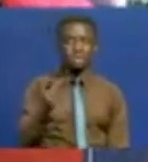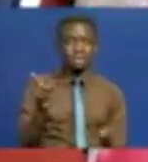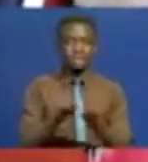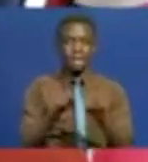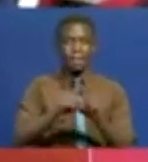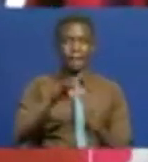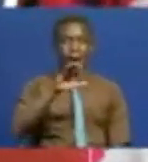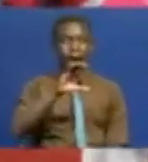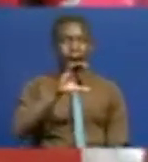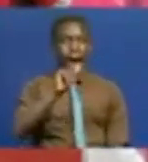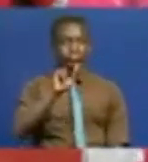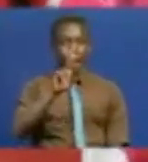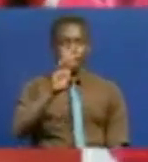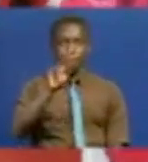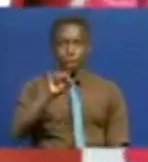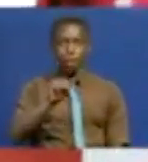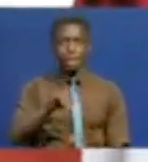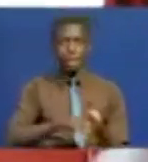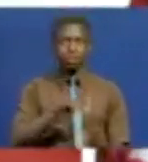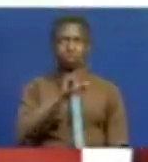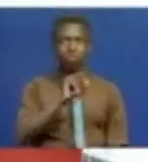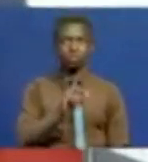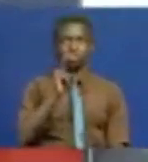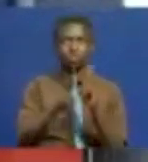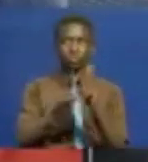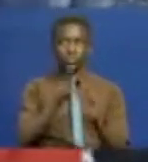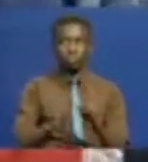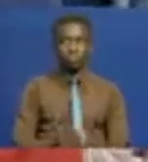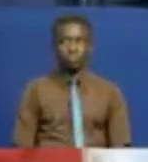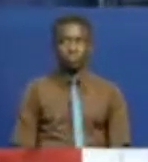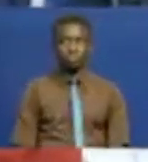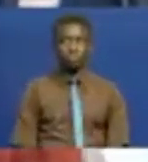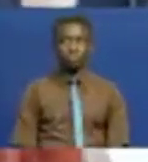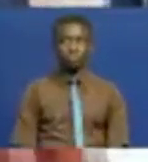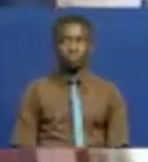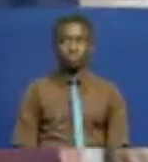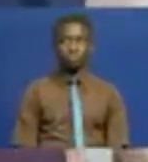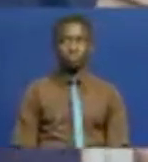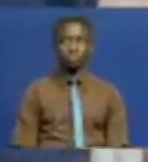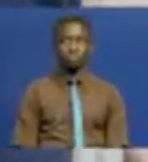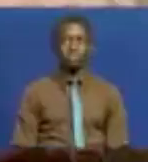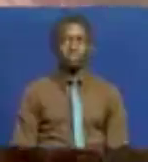mwaka 2022. Ndutamo Kami, Darubini Wikendi.